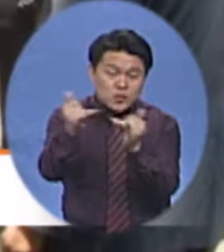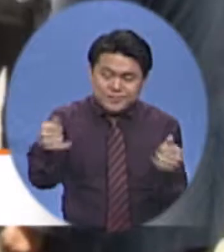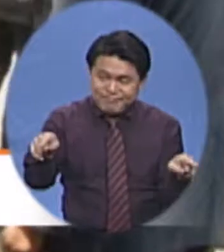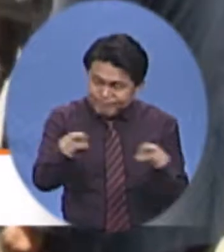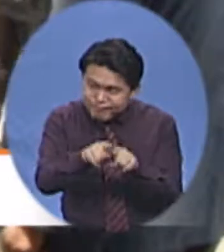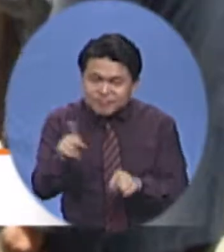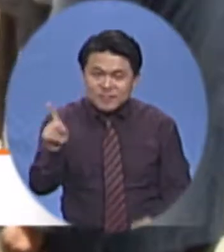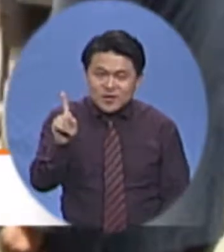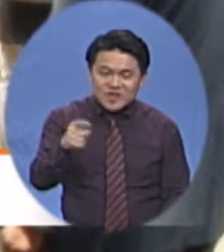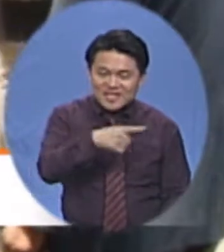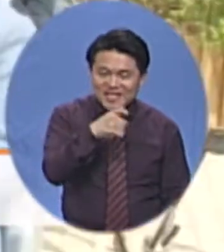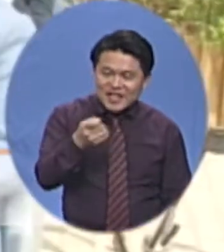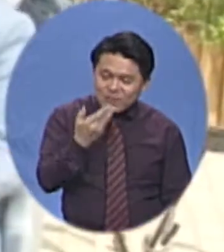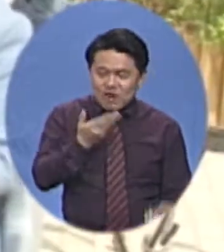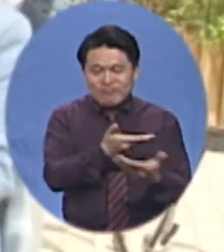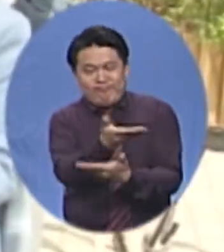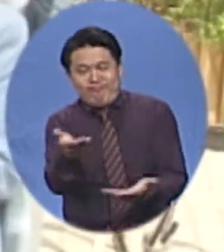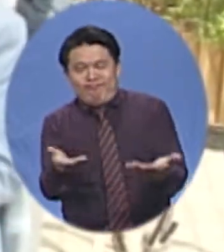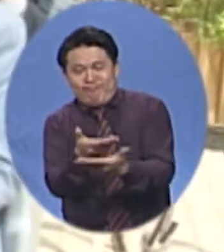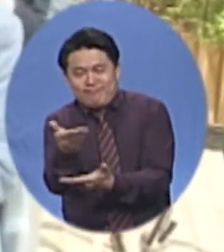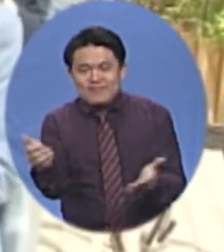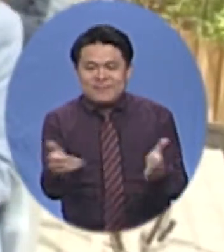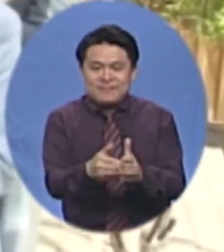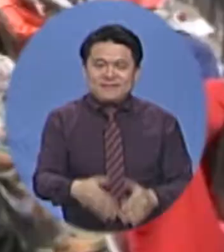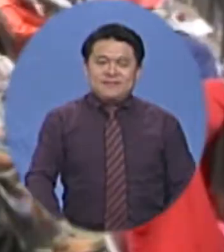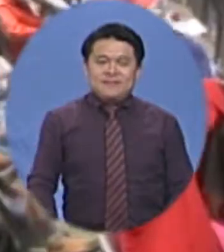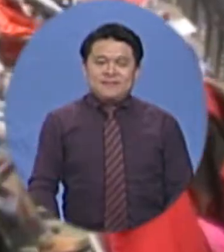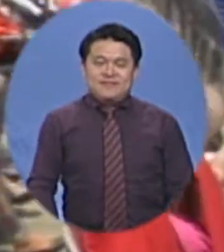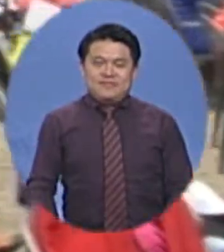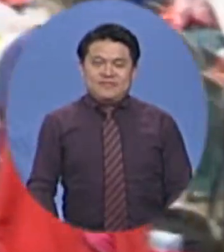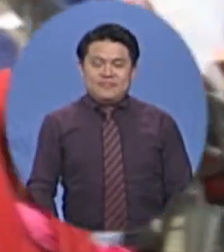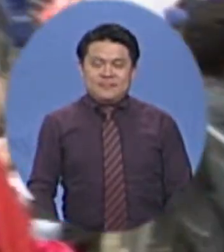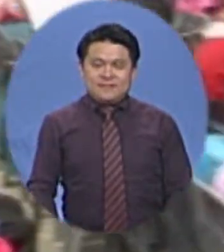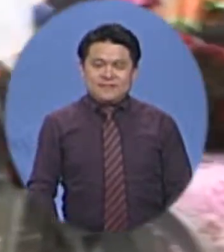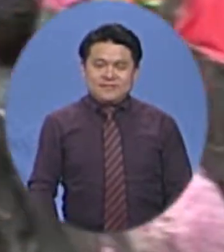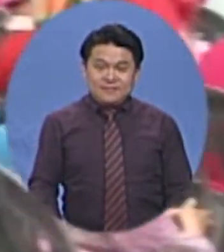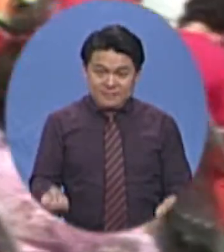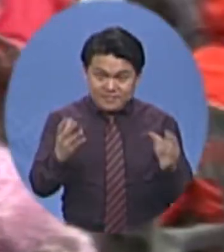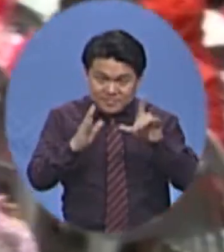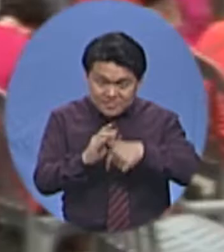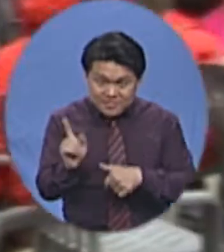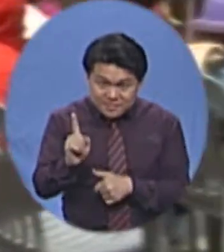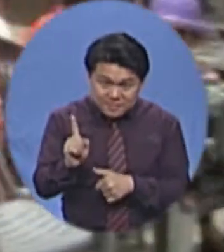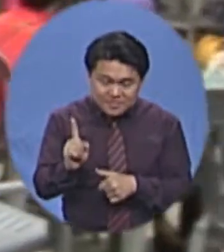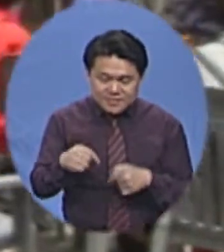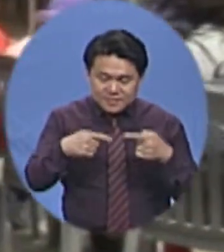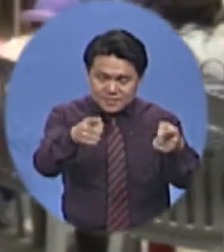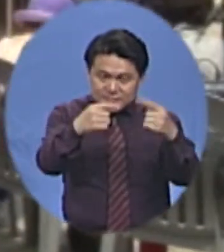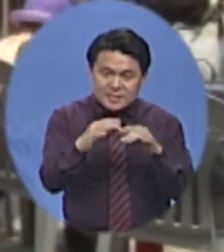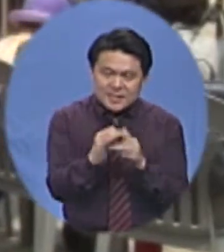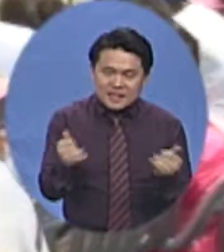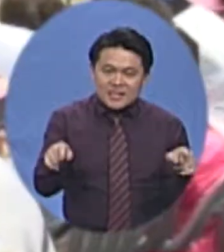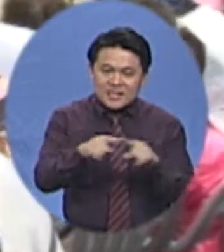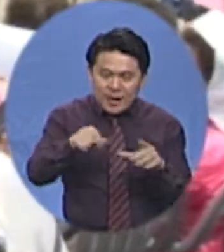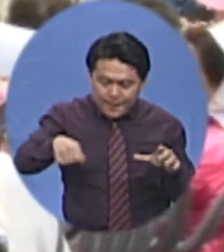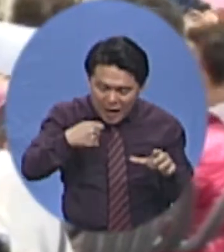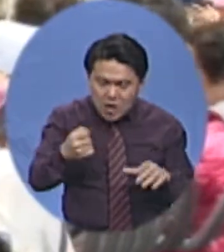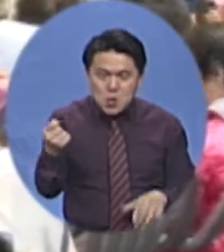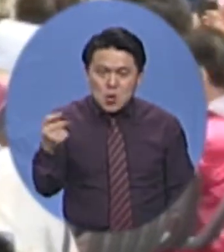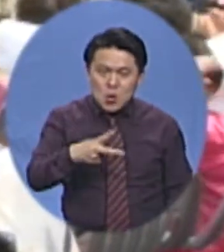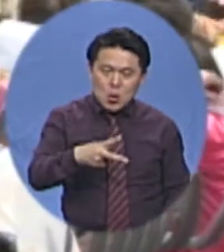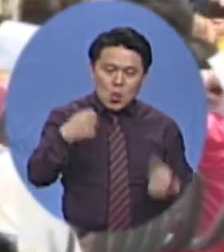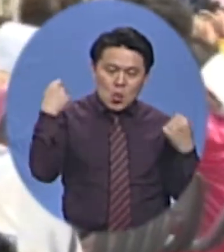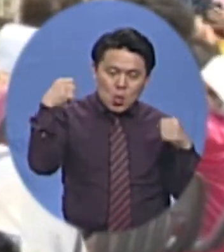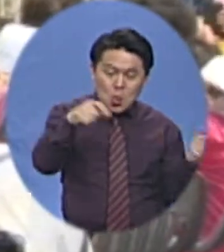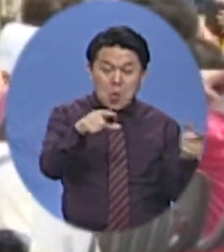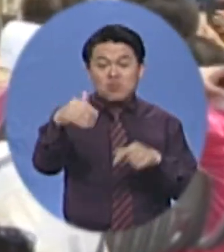함께 짜장면을 나누는 시간을 마련했습니다. 이날 행사에는 참가자들이 함께 식사를 하며